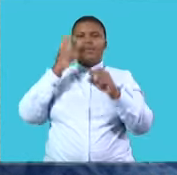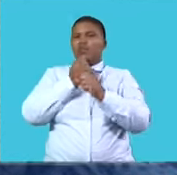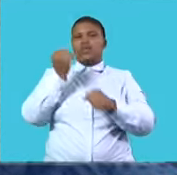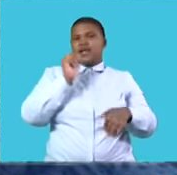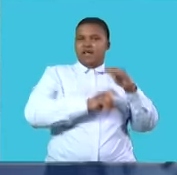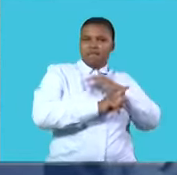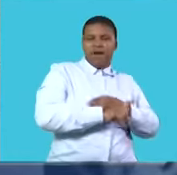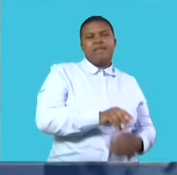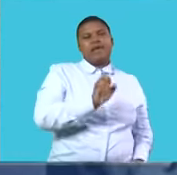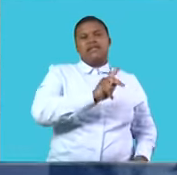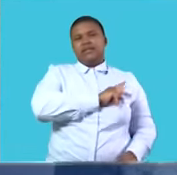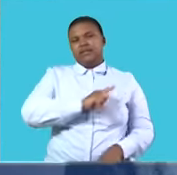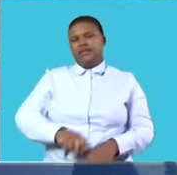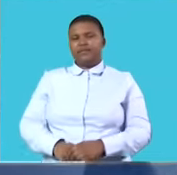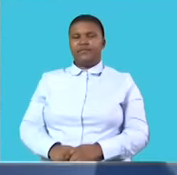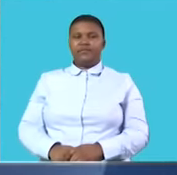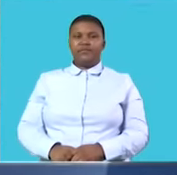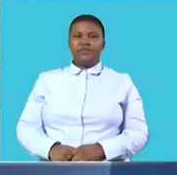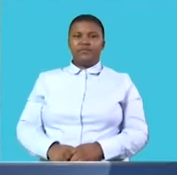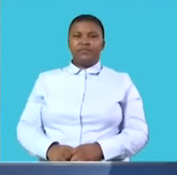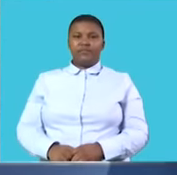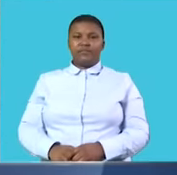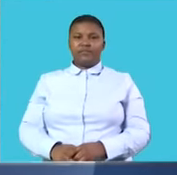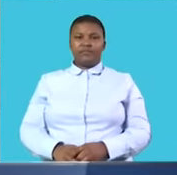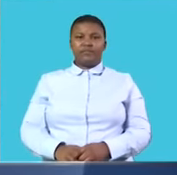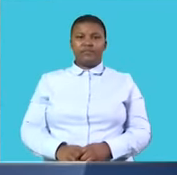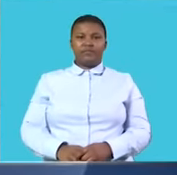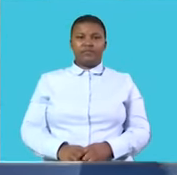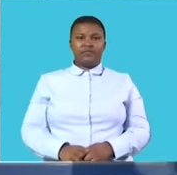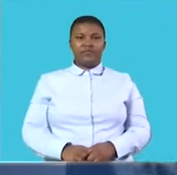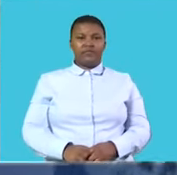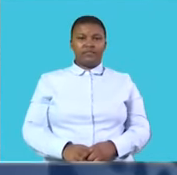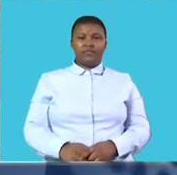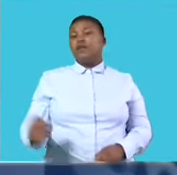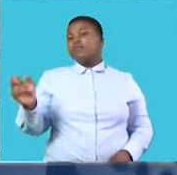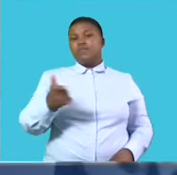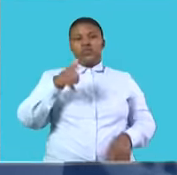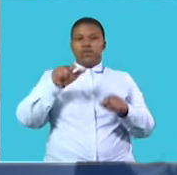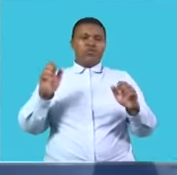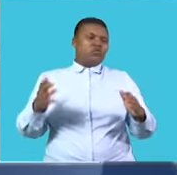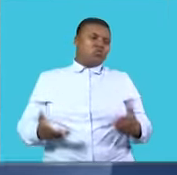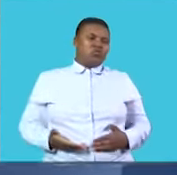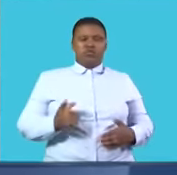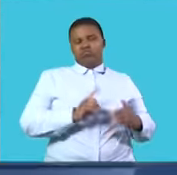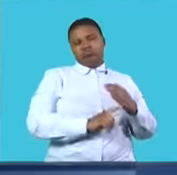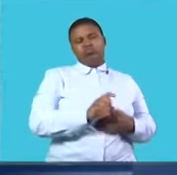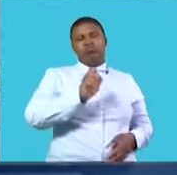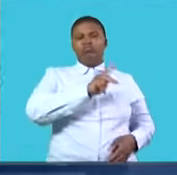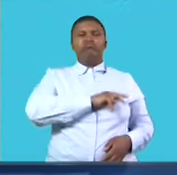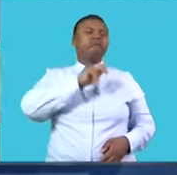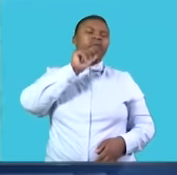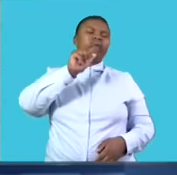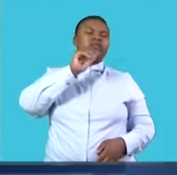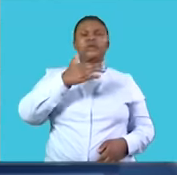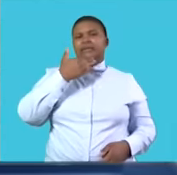lakhe esifundazweni sakwaZulu Natal. Everyone is welcomed, prohibited who you